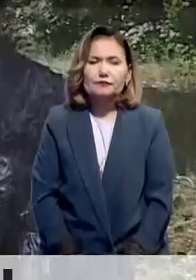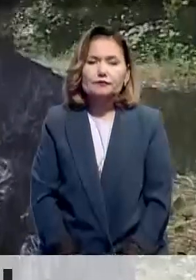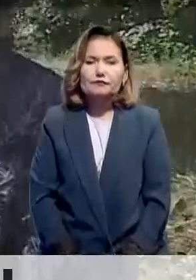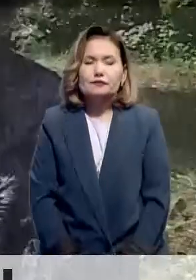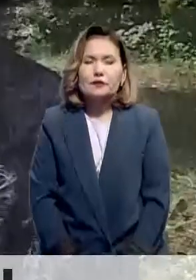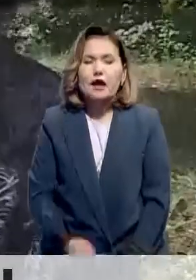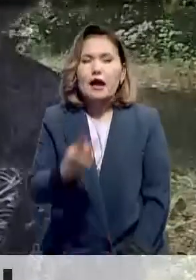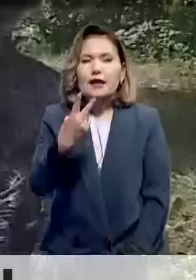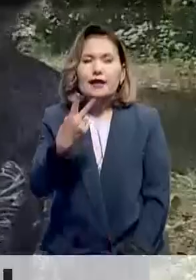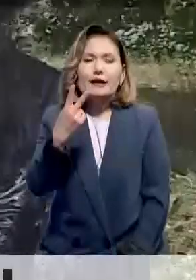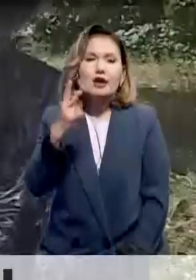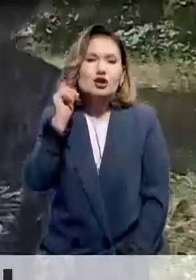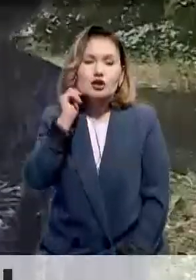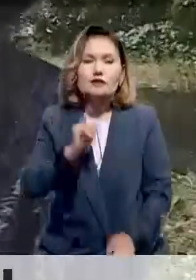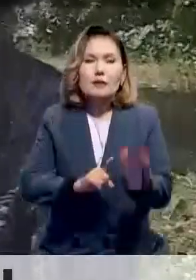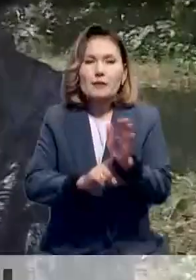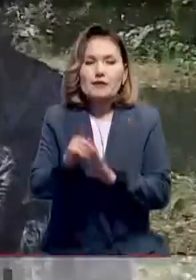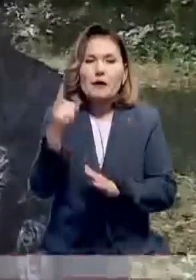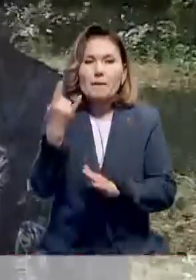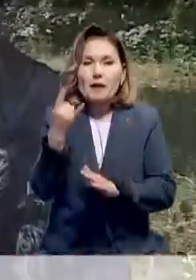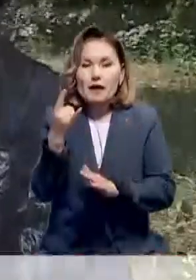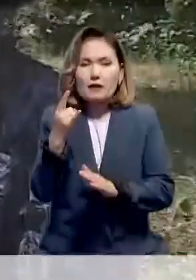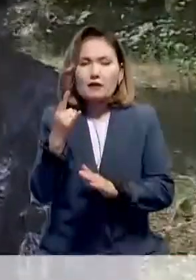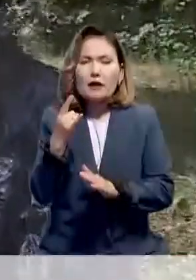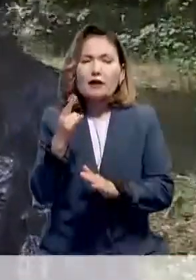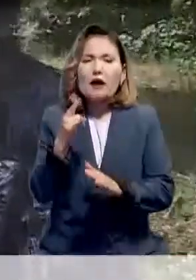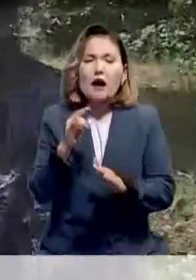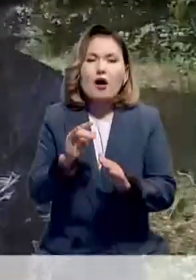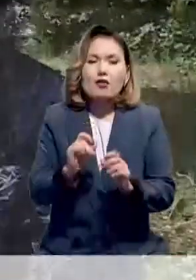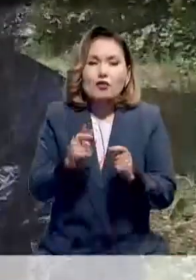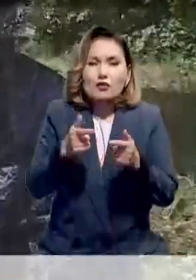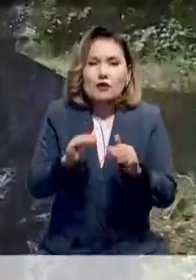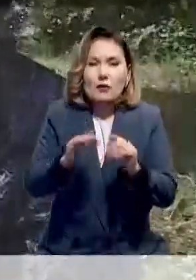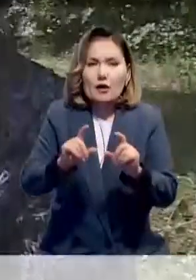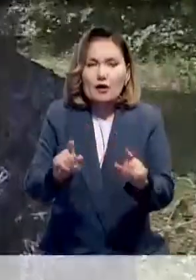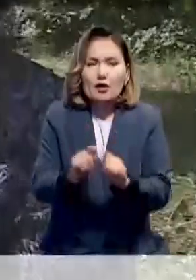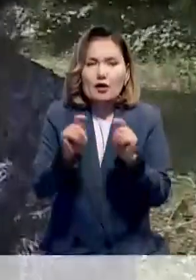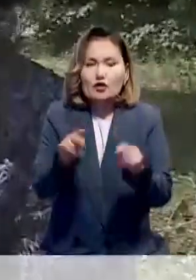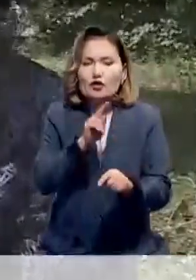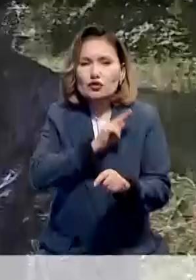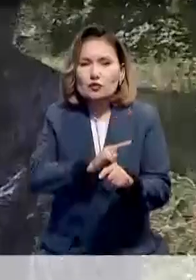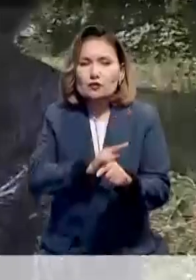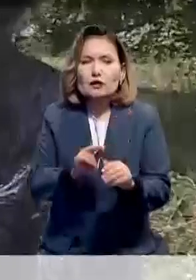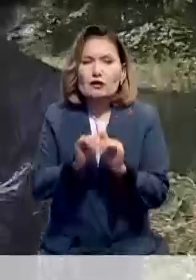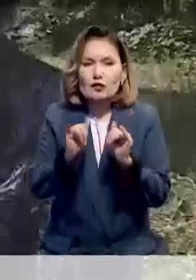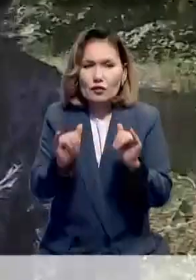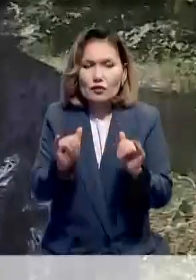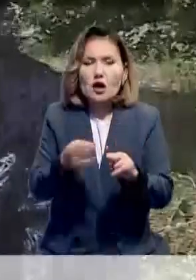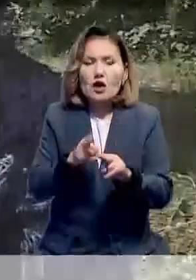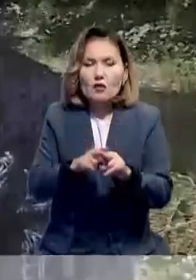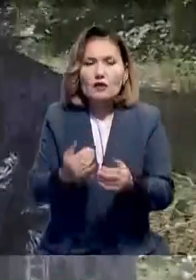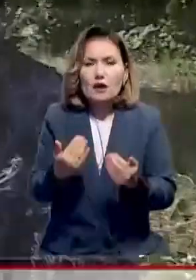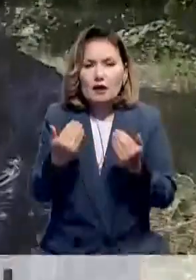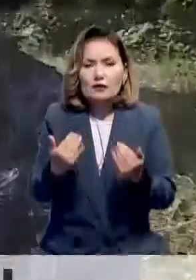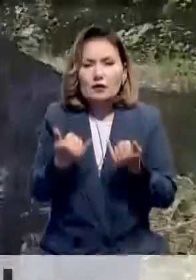2 жастан бастап балаларды қабылдау бөбекжай балабақшалардың желісін кеңейту бойынша жұмыстар жүргізіліп жатыр. Осыған орай